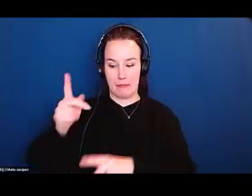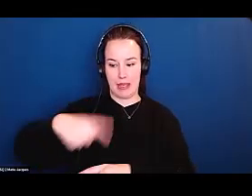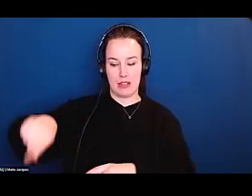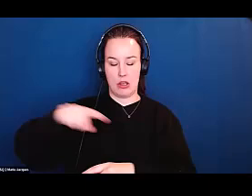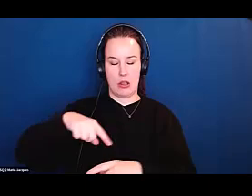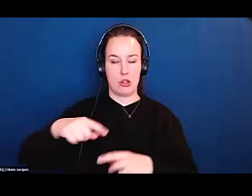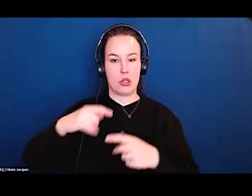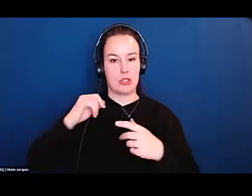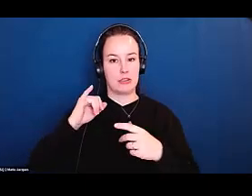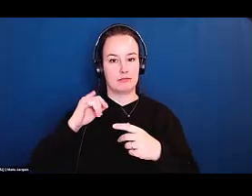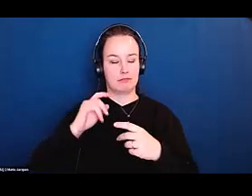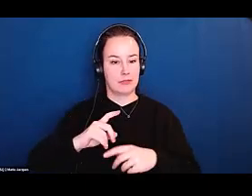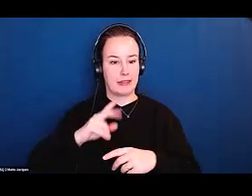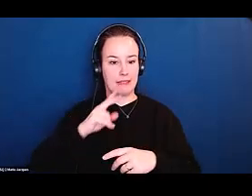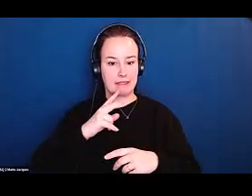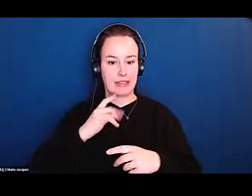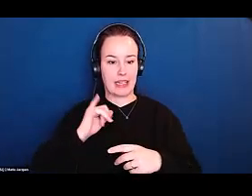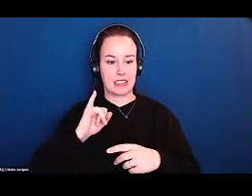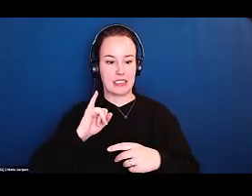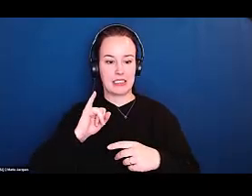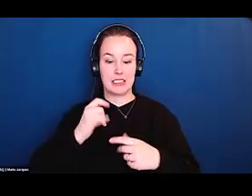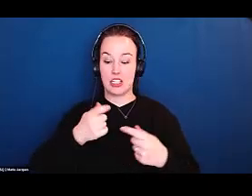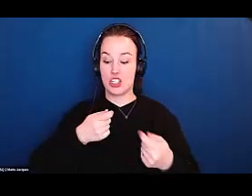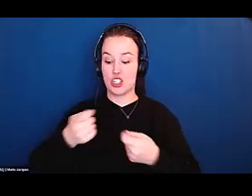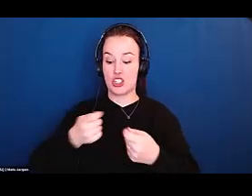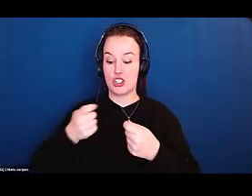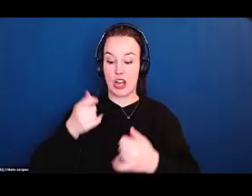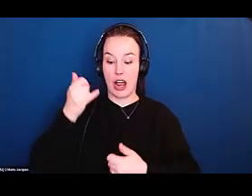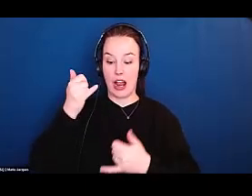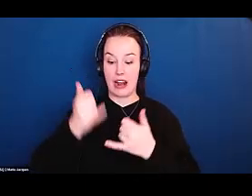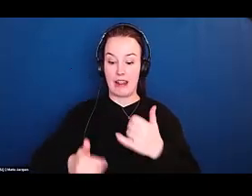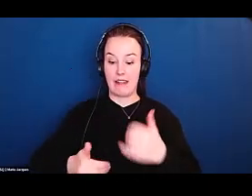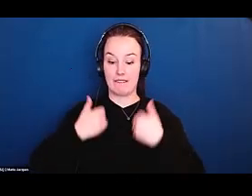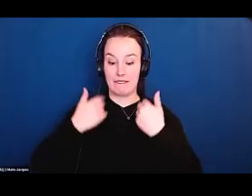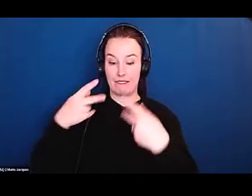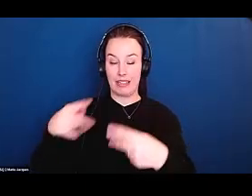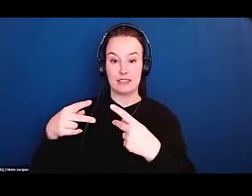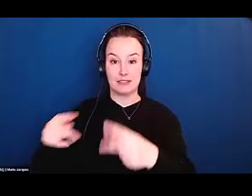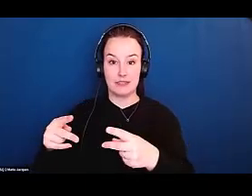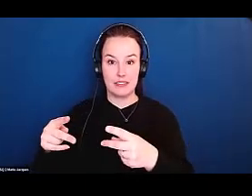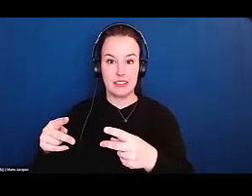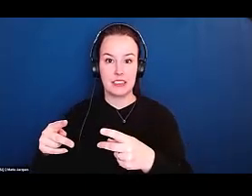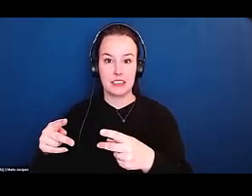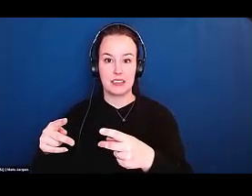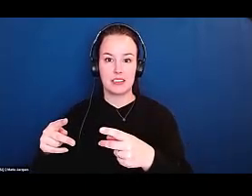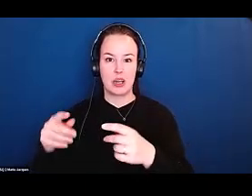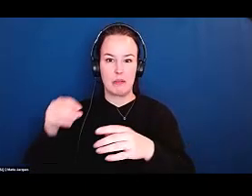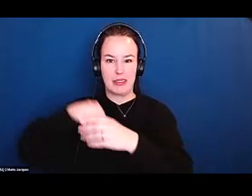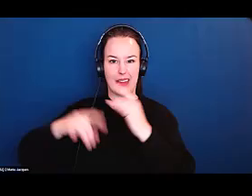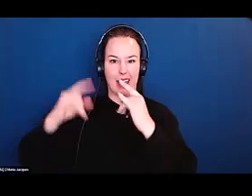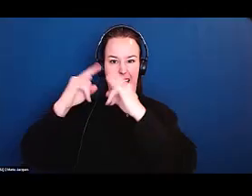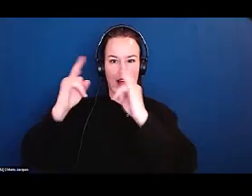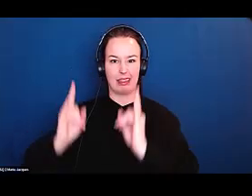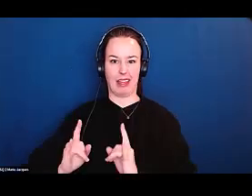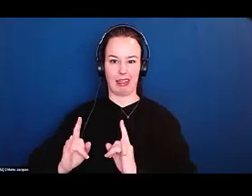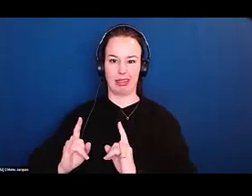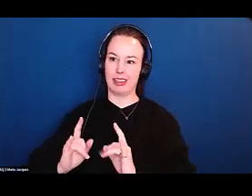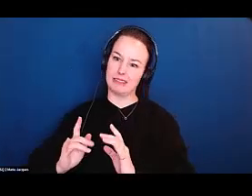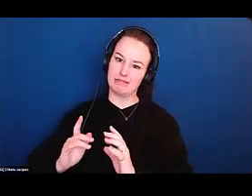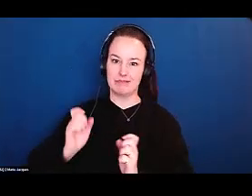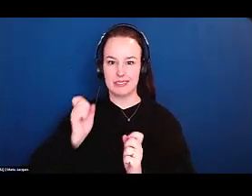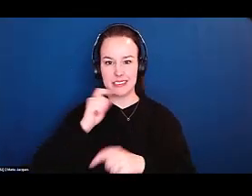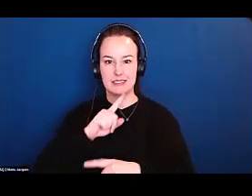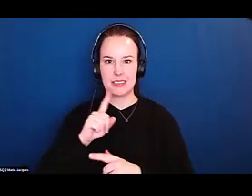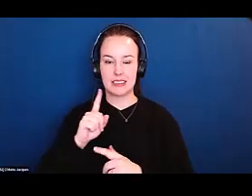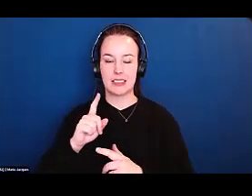Cela fait la différence pour eux. Et donc, gérer la fin de leur vie, d'une tante, eh bien c'est différent,